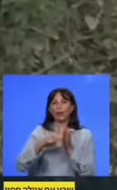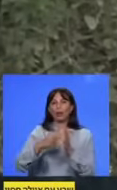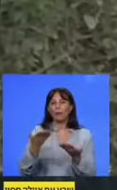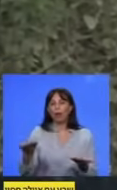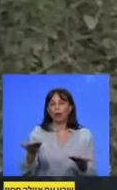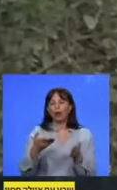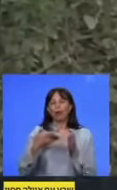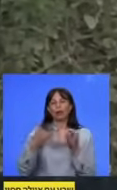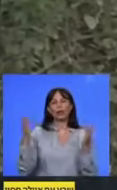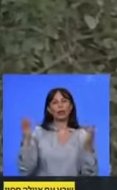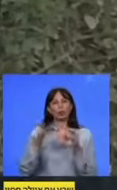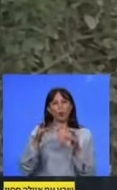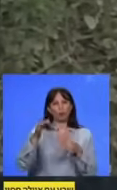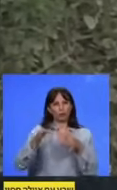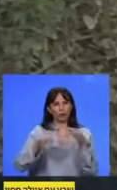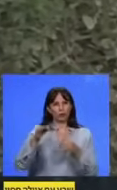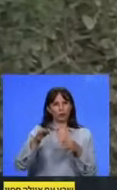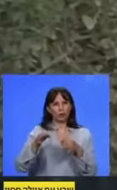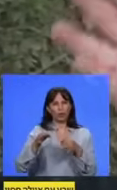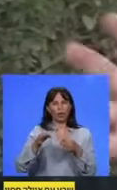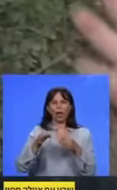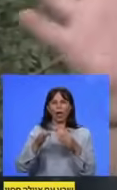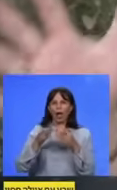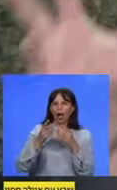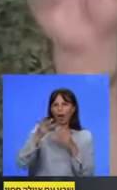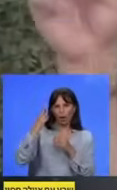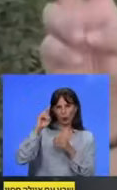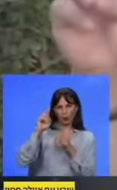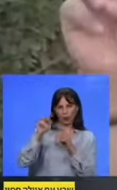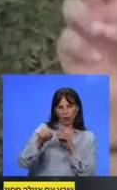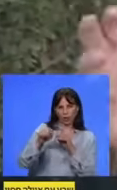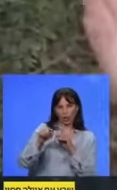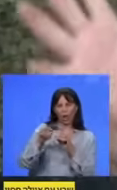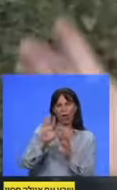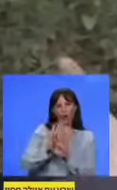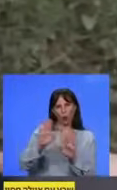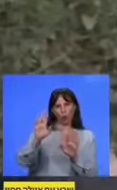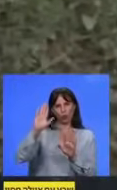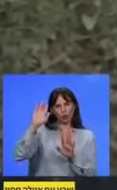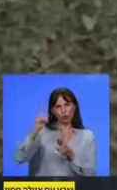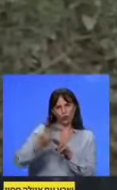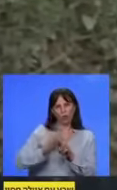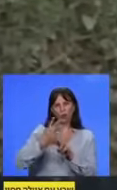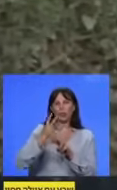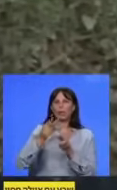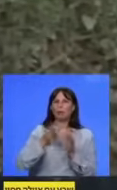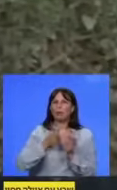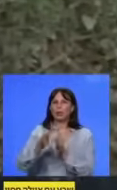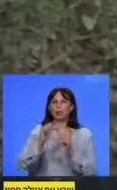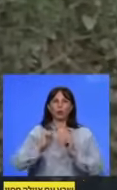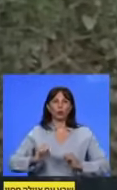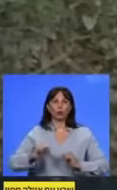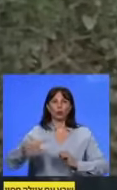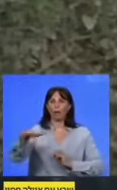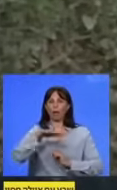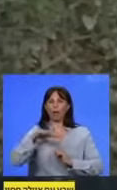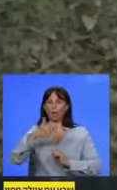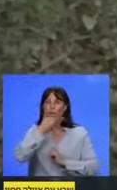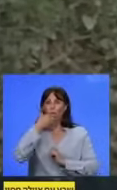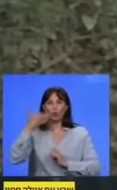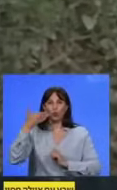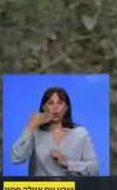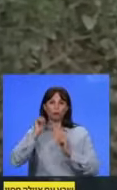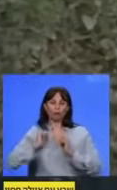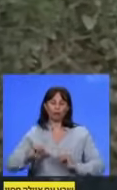המסלול הזה של האי שפיות הוא המסלול הטוב ביותר לכולם, במרכאות. מפני שהמערכת מושתקת